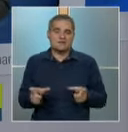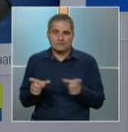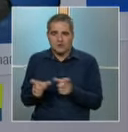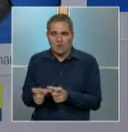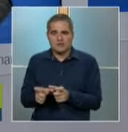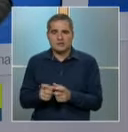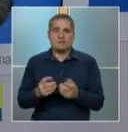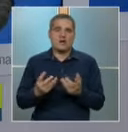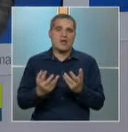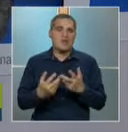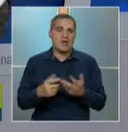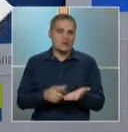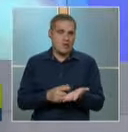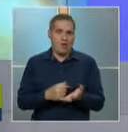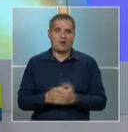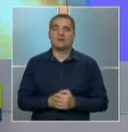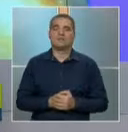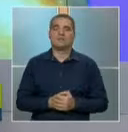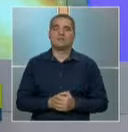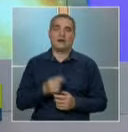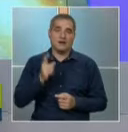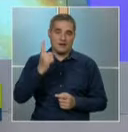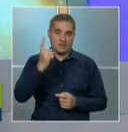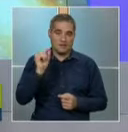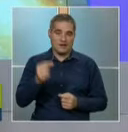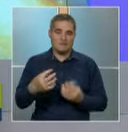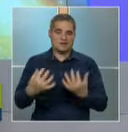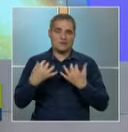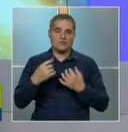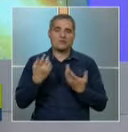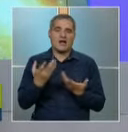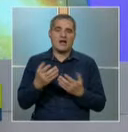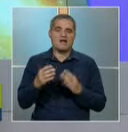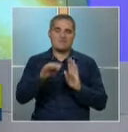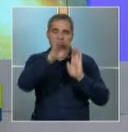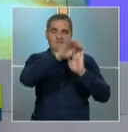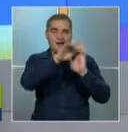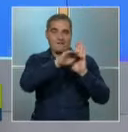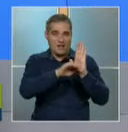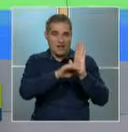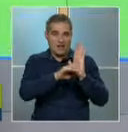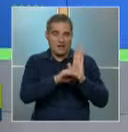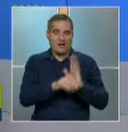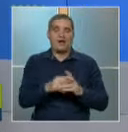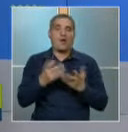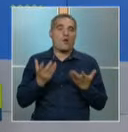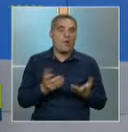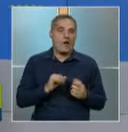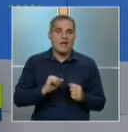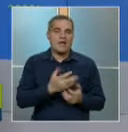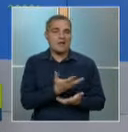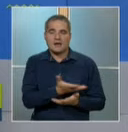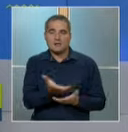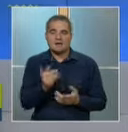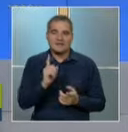до някъде технологиите? Смятам, че трябва първо да се наложат някакви дадени правила чрез технологиите, кога и точно кога